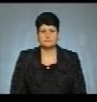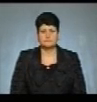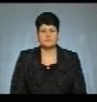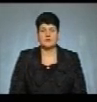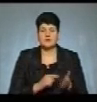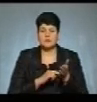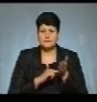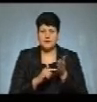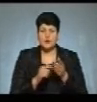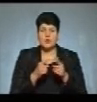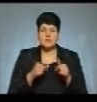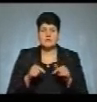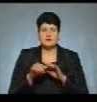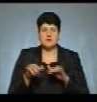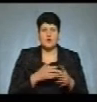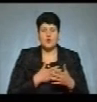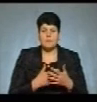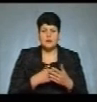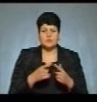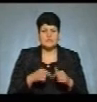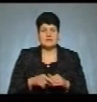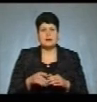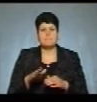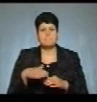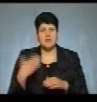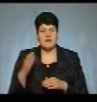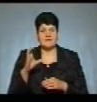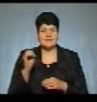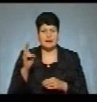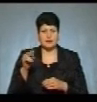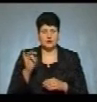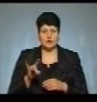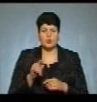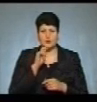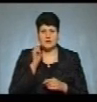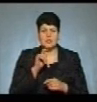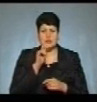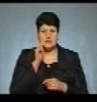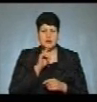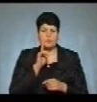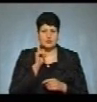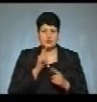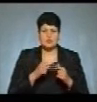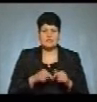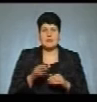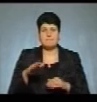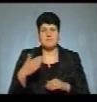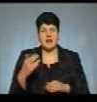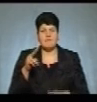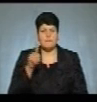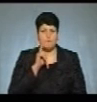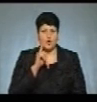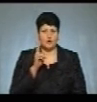Зазначу, організатори заходу – громадська організація «Правий сектор» та українська молодіжна організація «Права молодь».